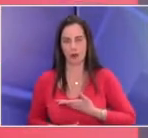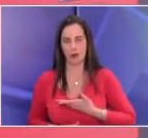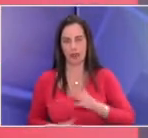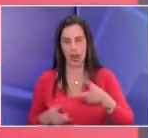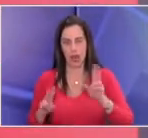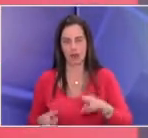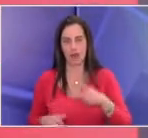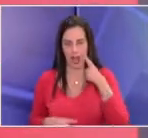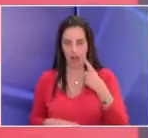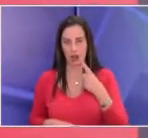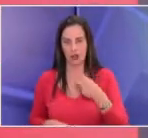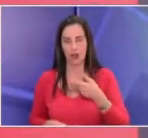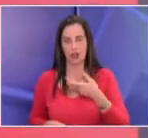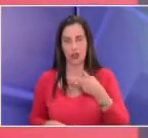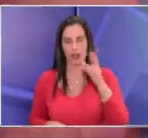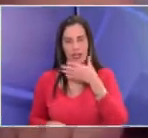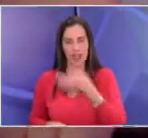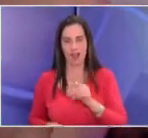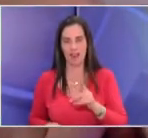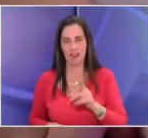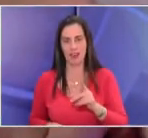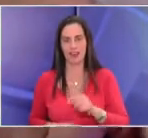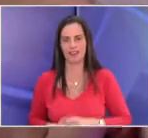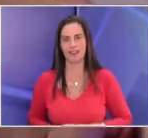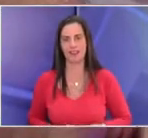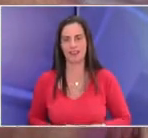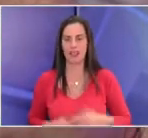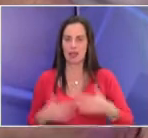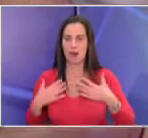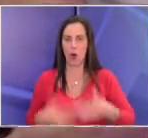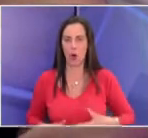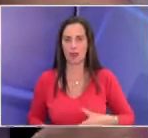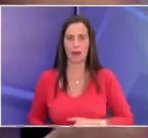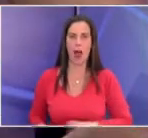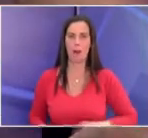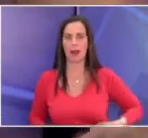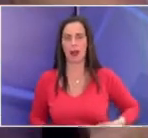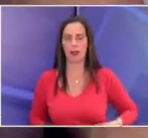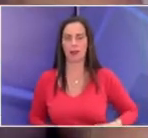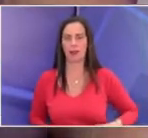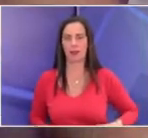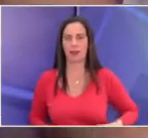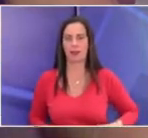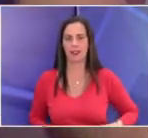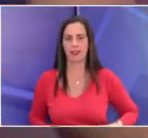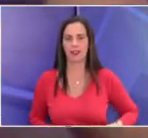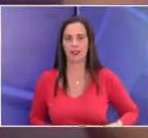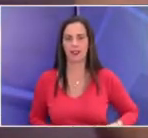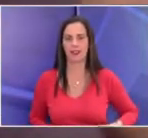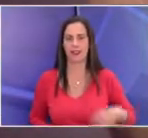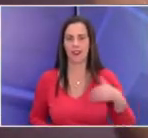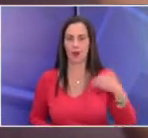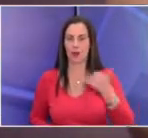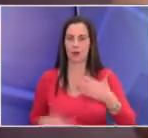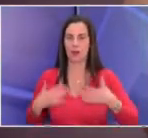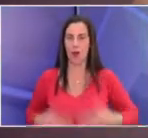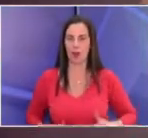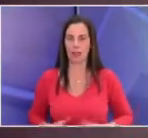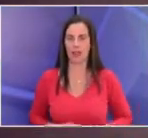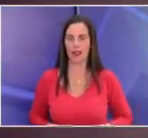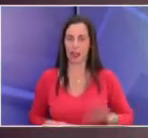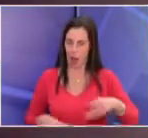שזה מסע ומתן, איזה משהו, משהו בתנאי מגעים מאחורה. לא שידוע לנו. לא שידוע לנו. אנחנו מקווים שכן. אנחנו